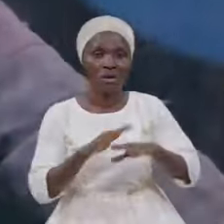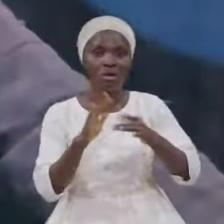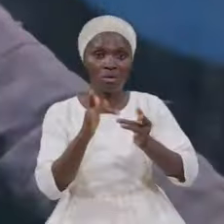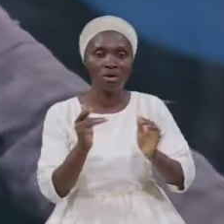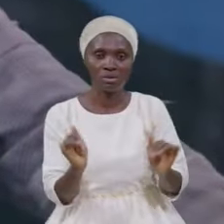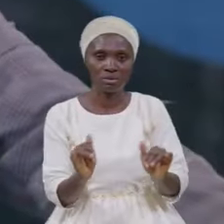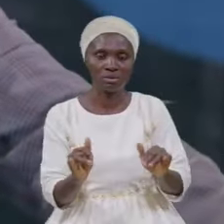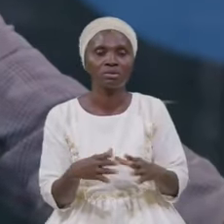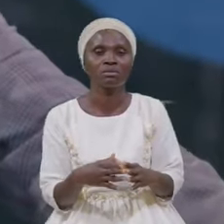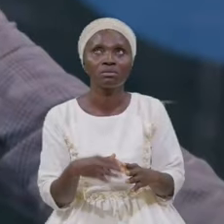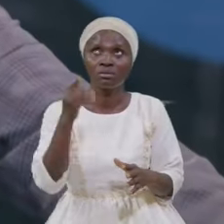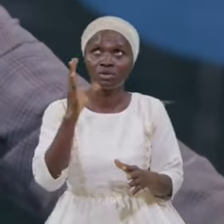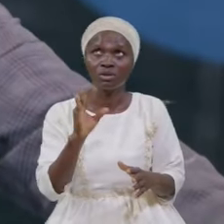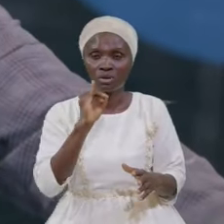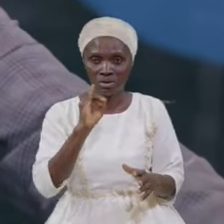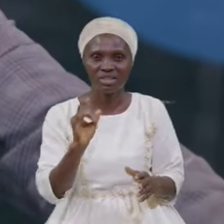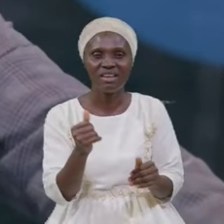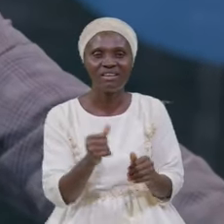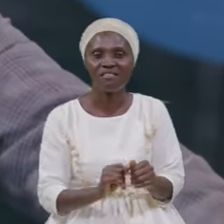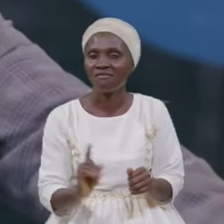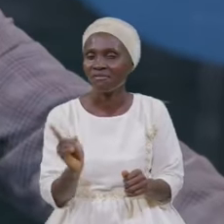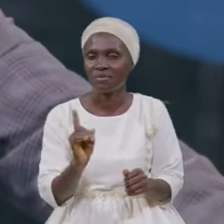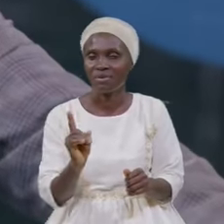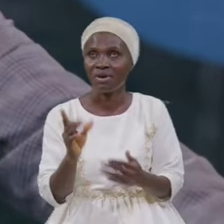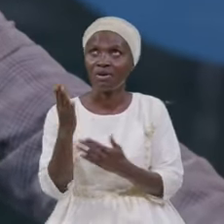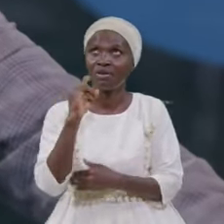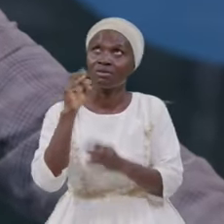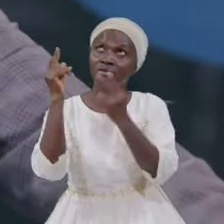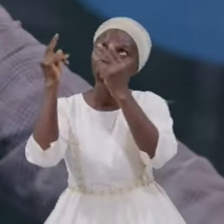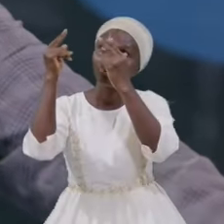partout. Et il regarde du haut des cieux maintenant.